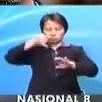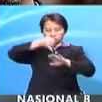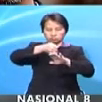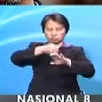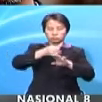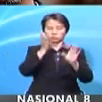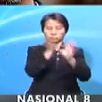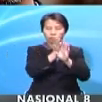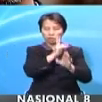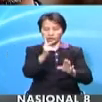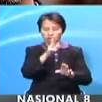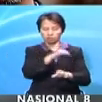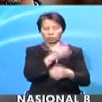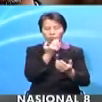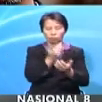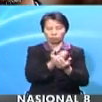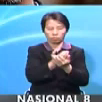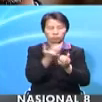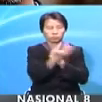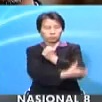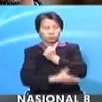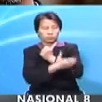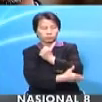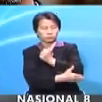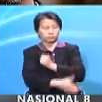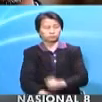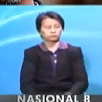Perbankan dan Keuangan Negara